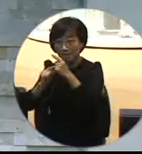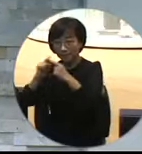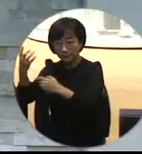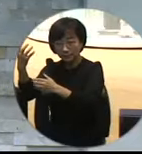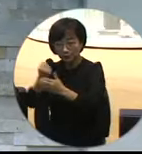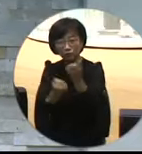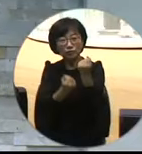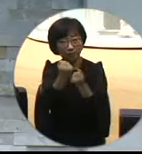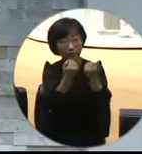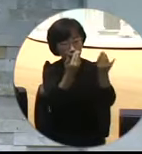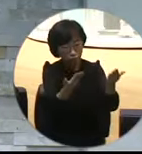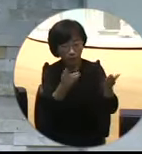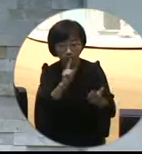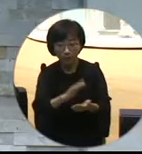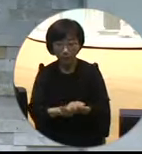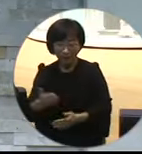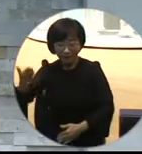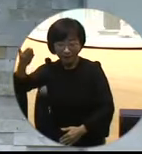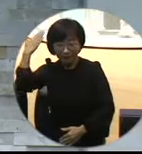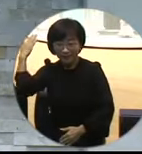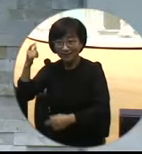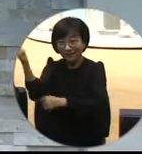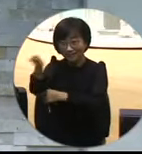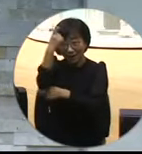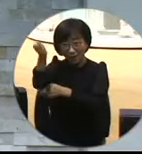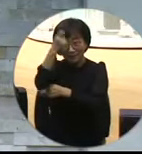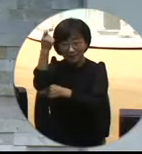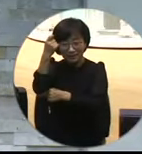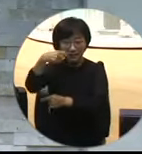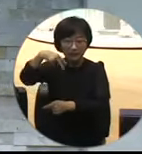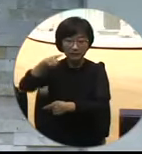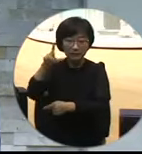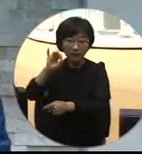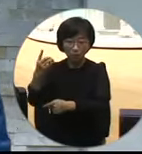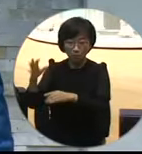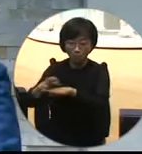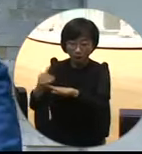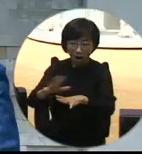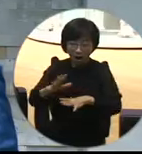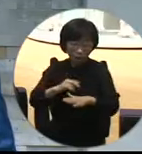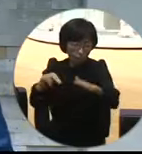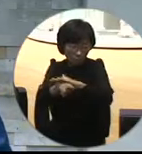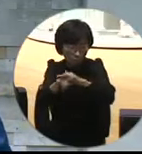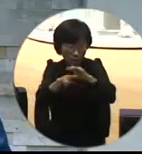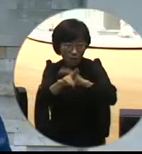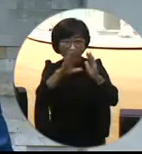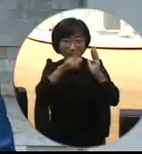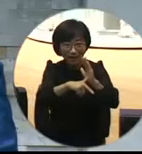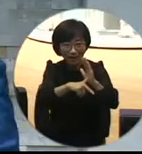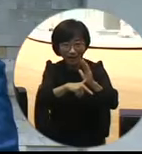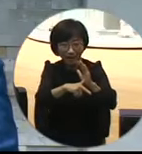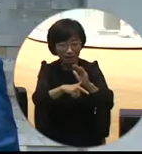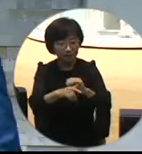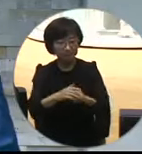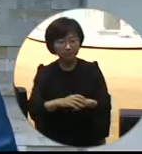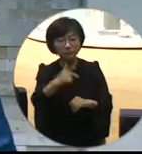설명합니다. 다윗이 사울을 피해서 도망다닐 때 먹을 것이 없어가지고 죽게 생겼는데 노비라는 지역에